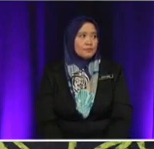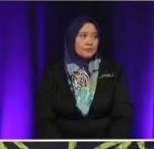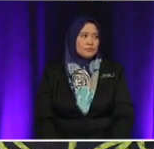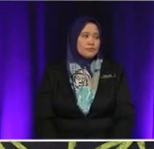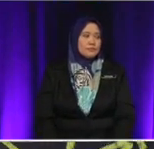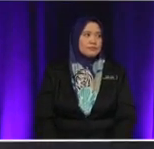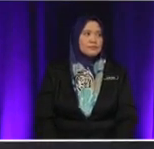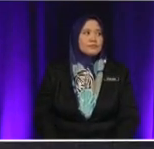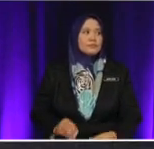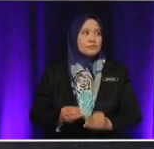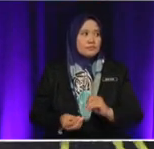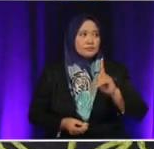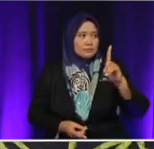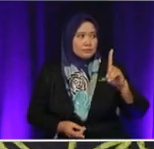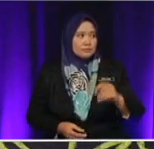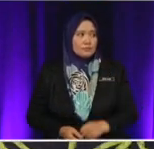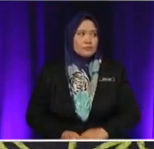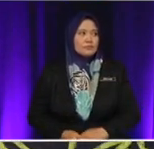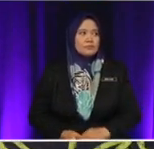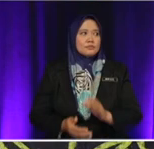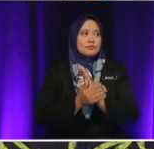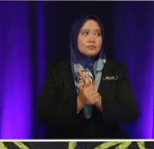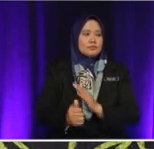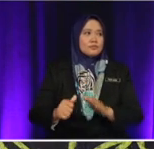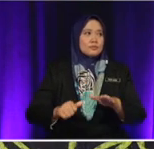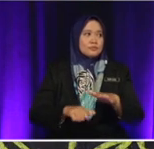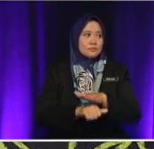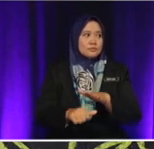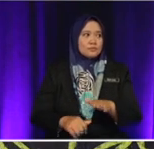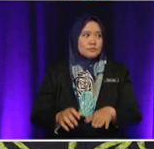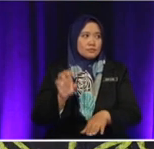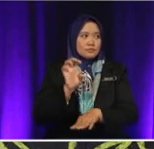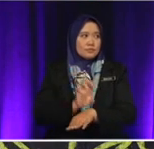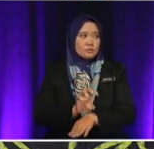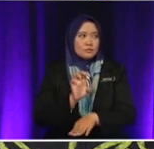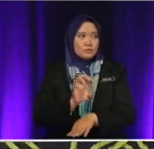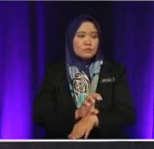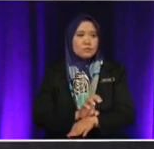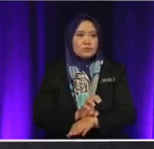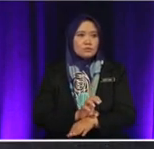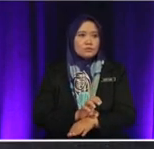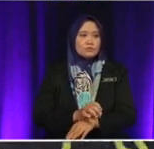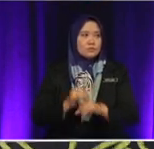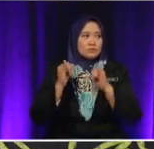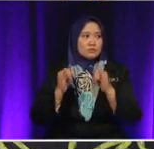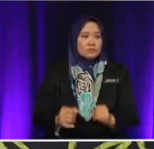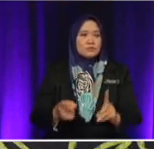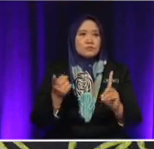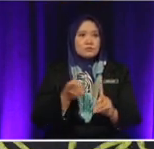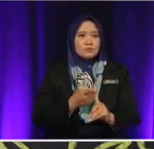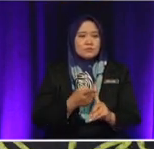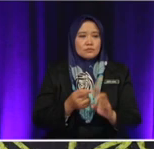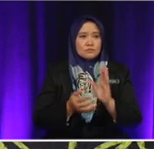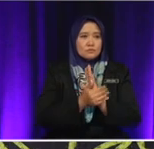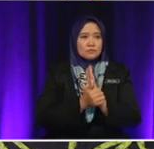asas keusahawanan individu. Yang pertama, kemahiran berfikir. Yeah. Okay. Yang kedua, kemahiran